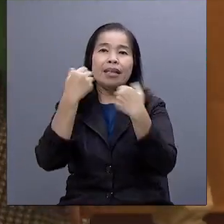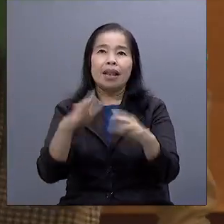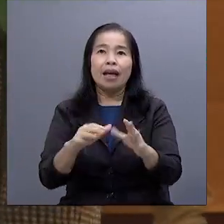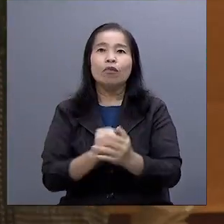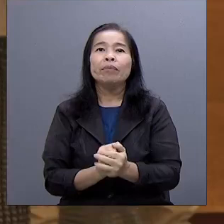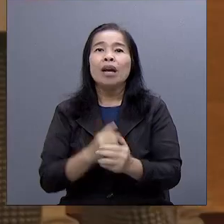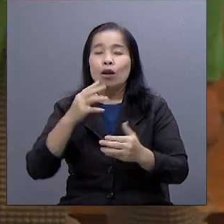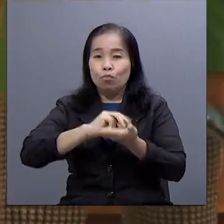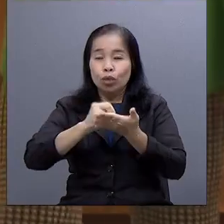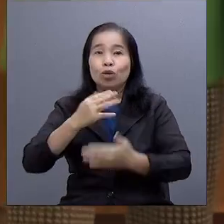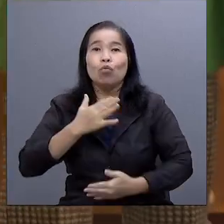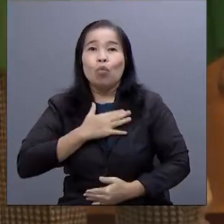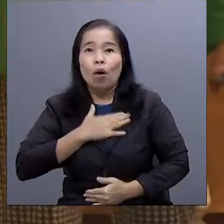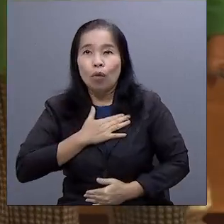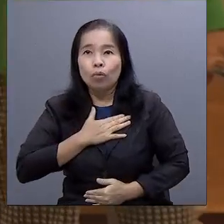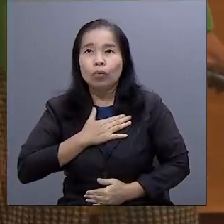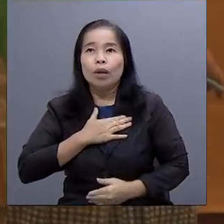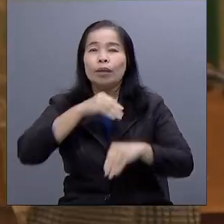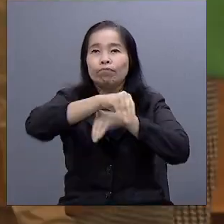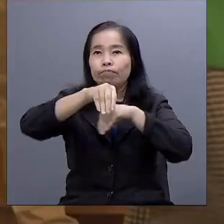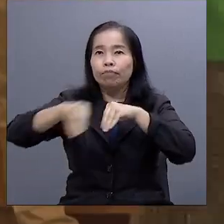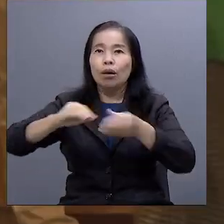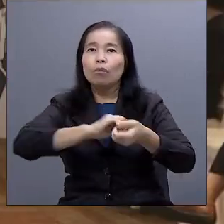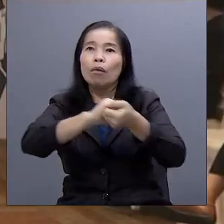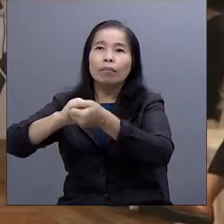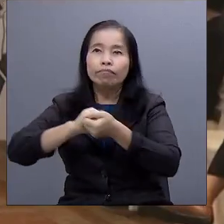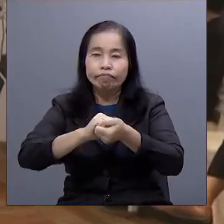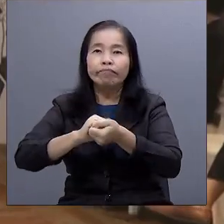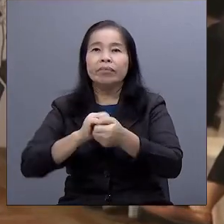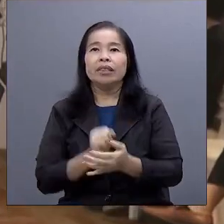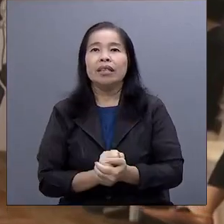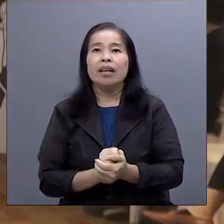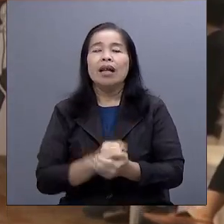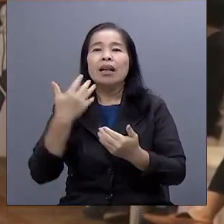ิทยา์ล